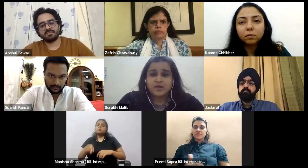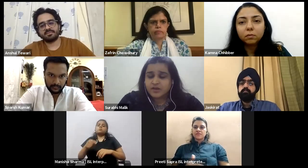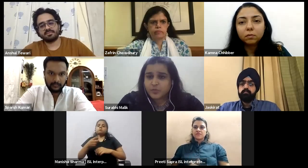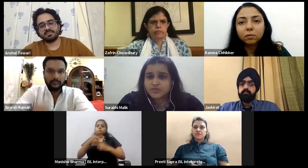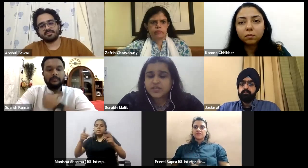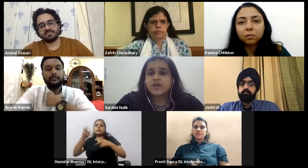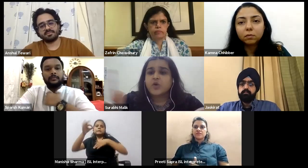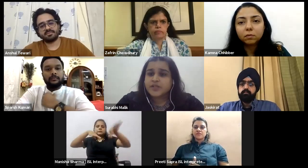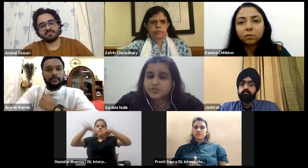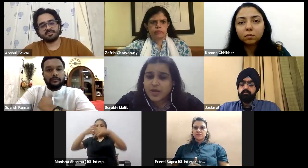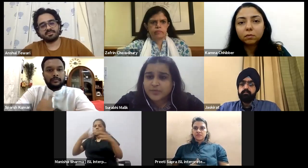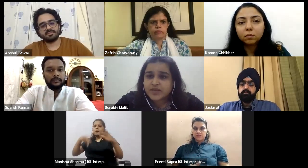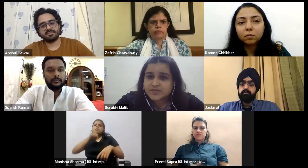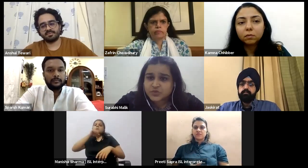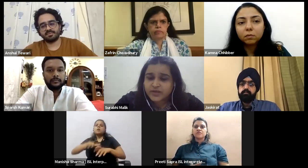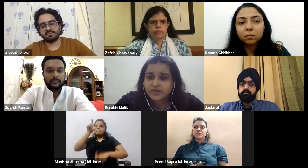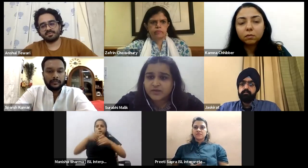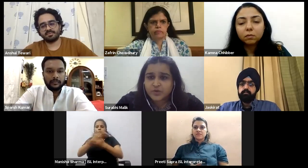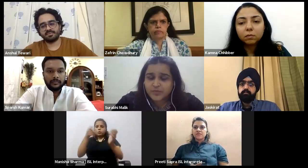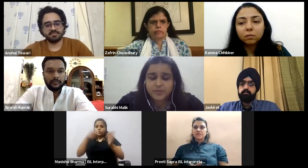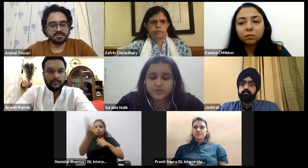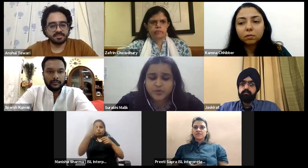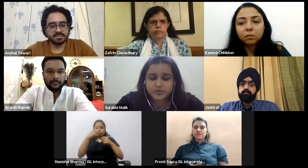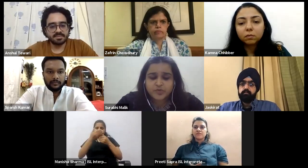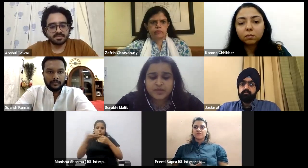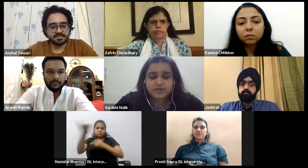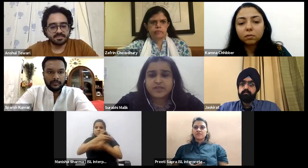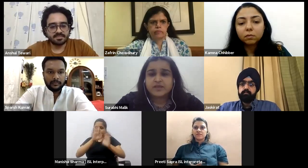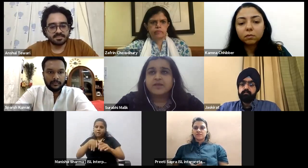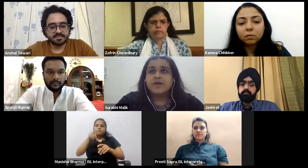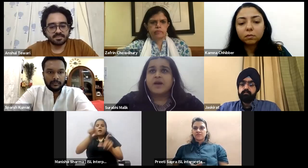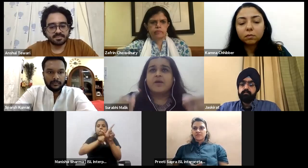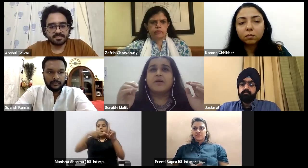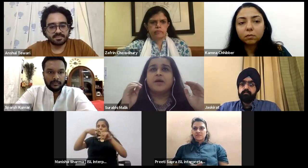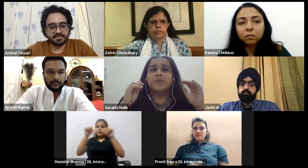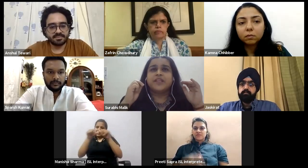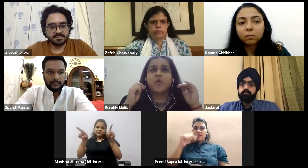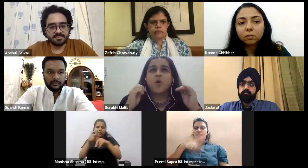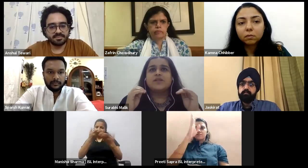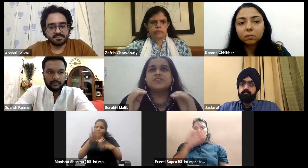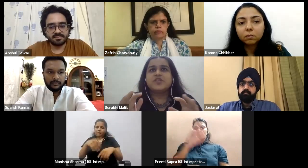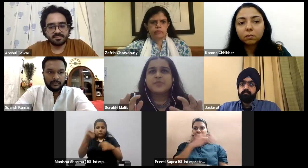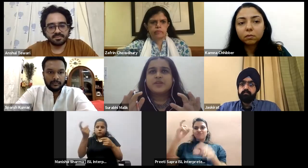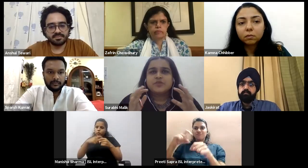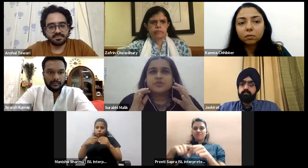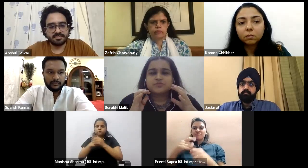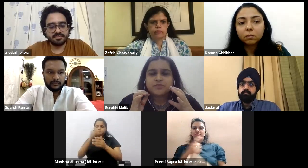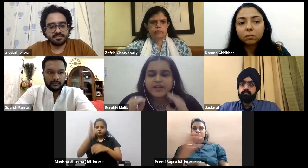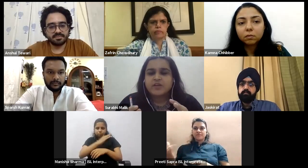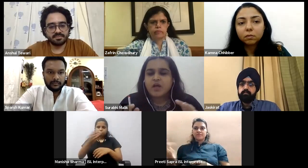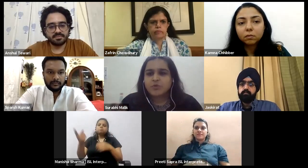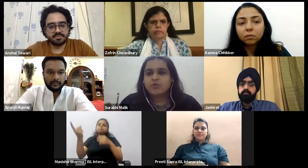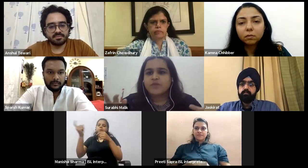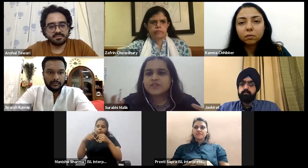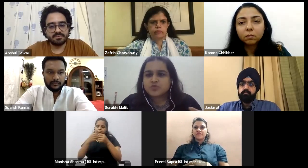है. बहुत सारी young audience जो आपके यहाँ से join, आपके platform के through अभी भी कर रही है. But they have all essentially been,